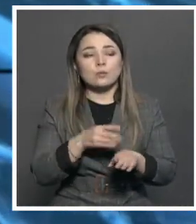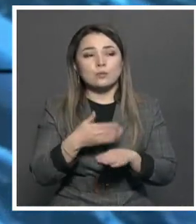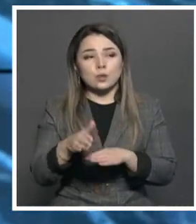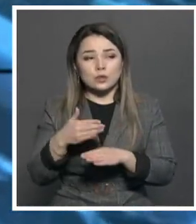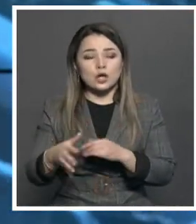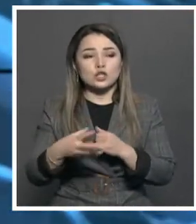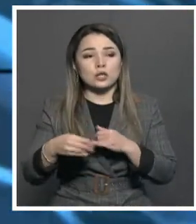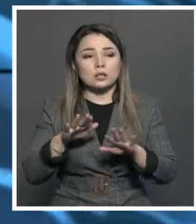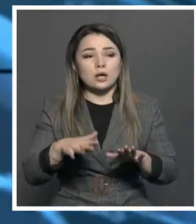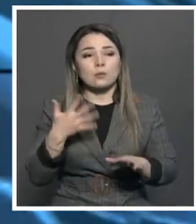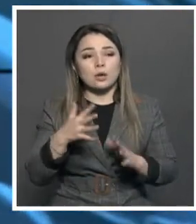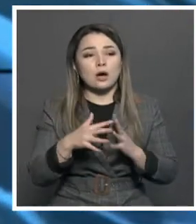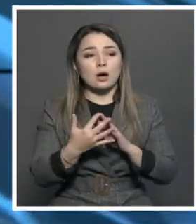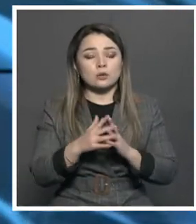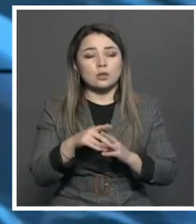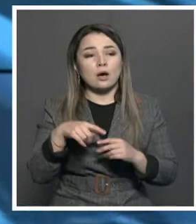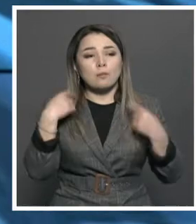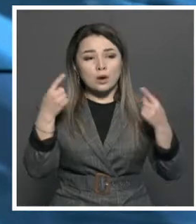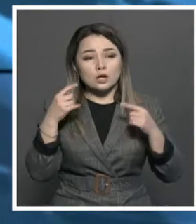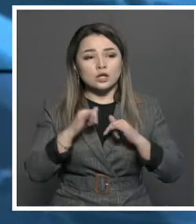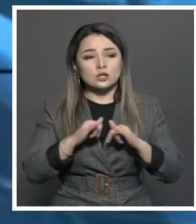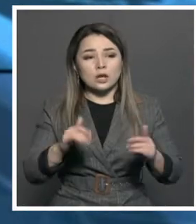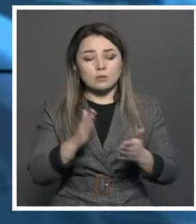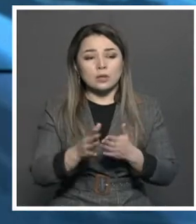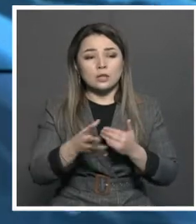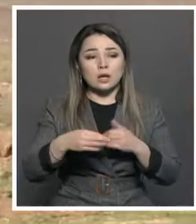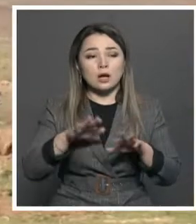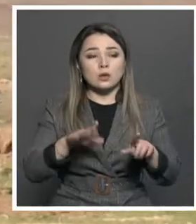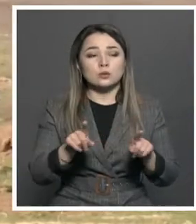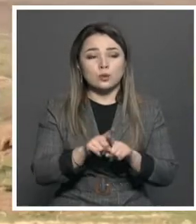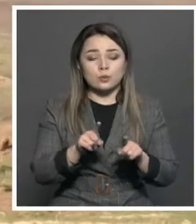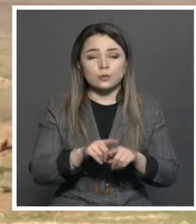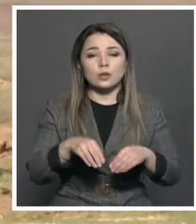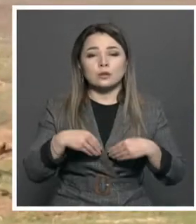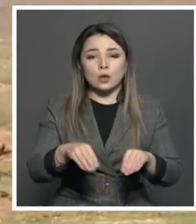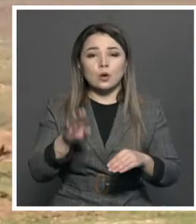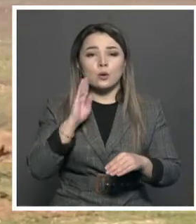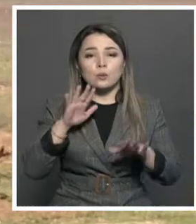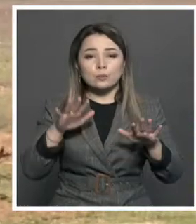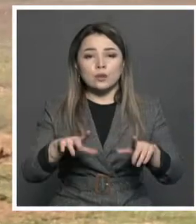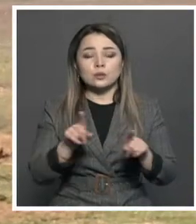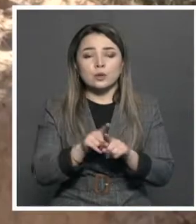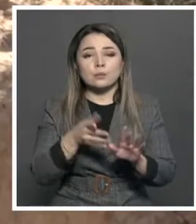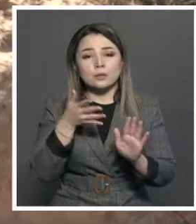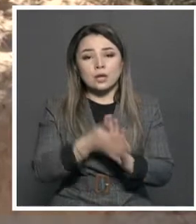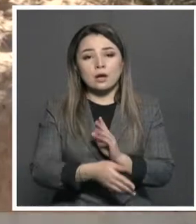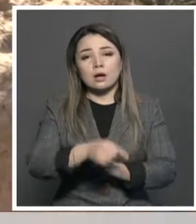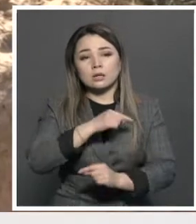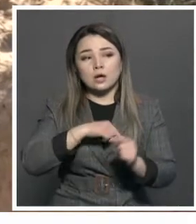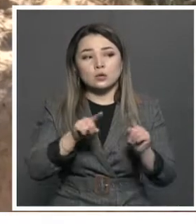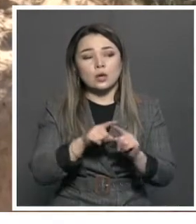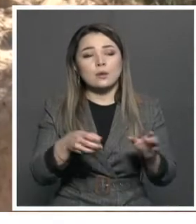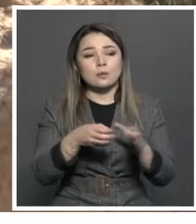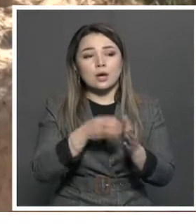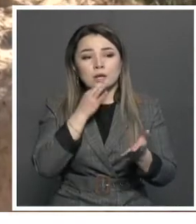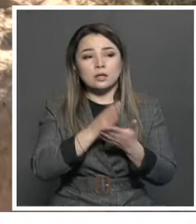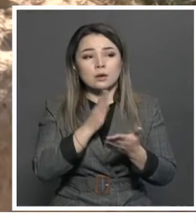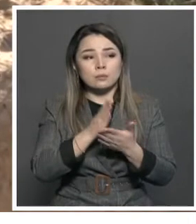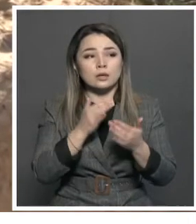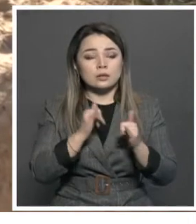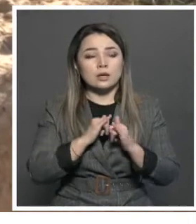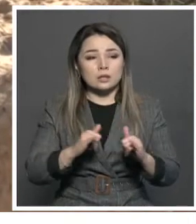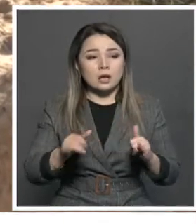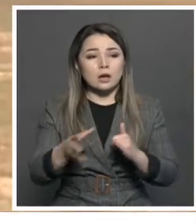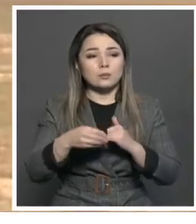жерлерге 5 ауылдың малы жайылады. Ал елді мекеннің іргесіндегі алқаптар суармалы жерлер ретінде кәсіпкерлерге берілген. Ат шаптырма